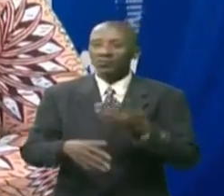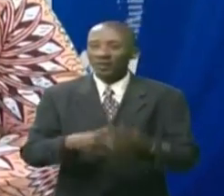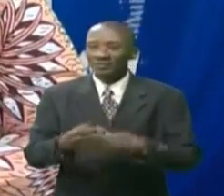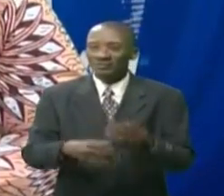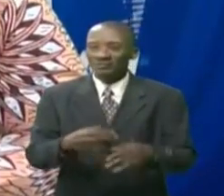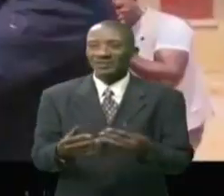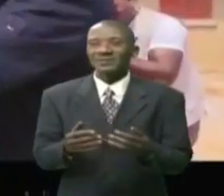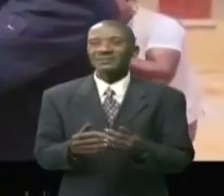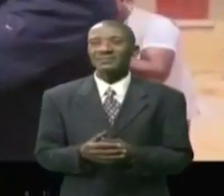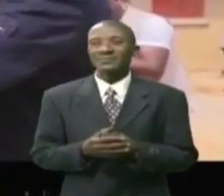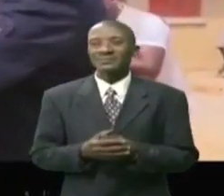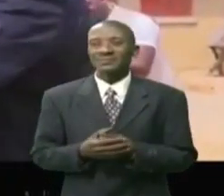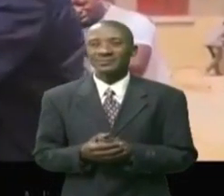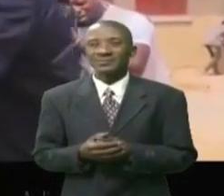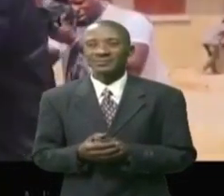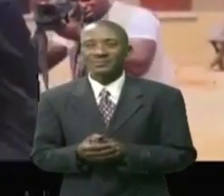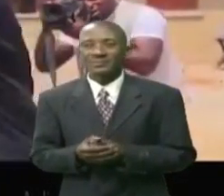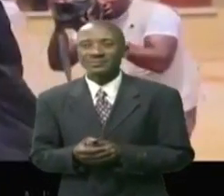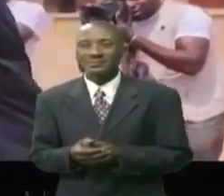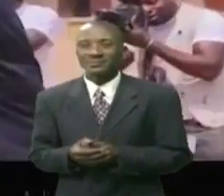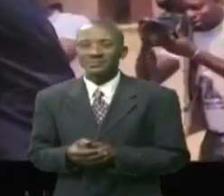Regardez.